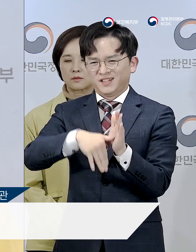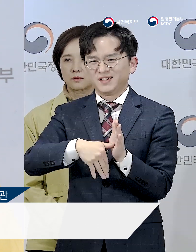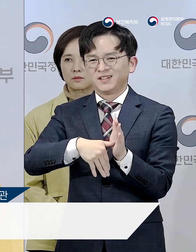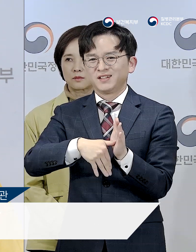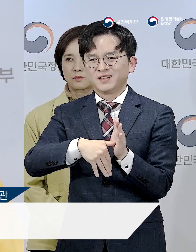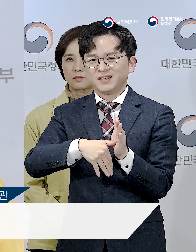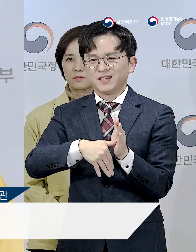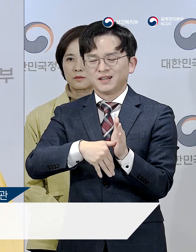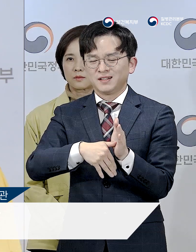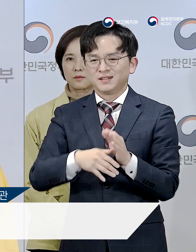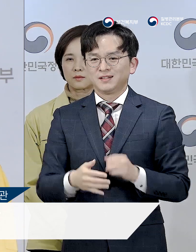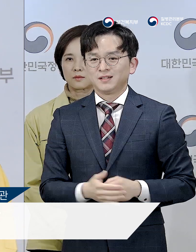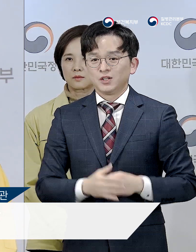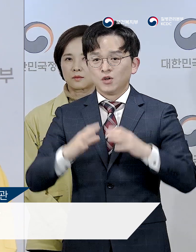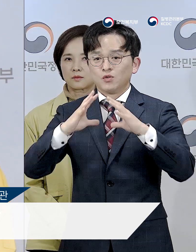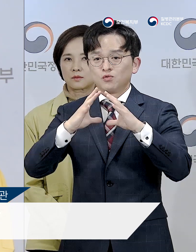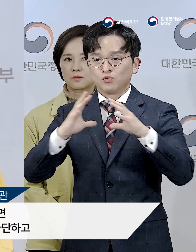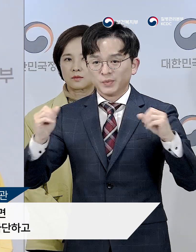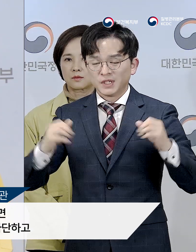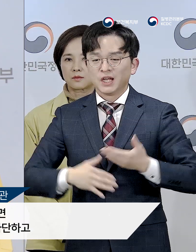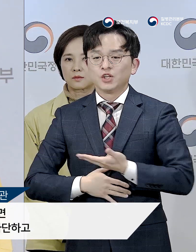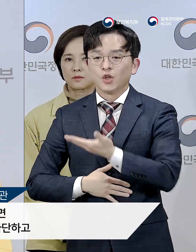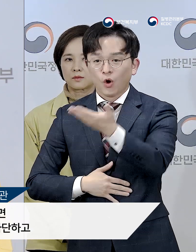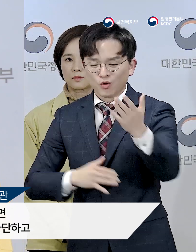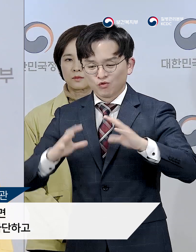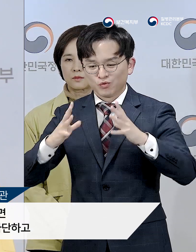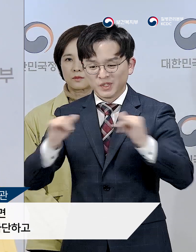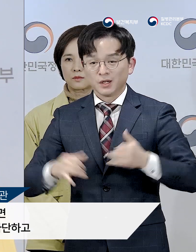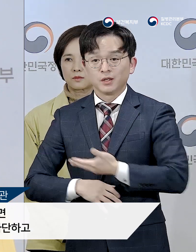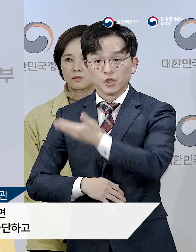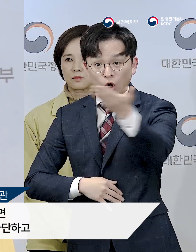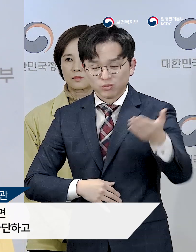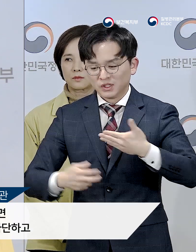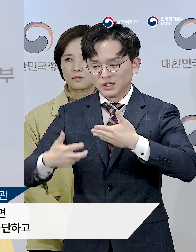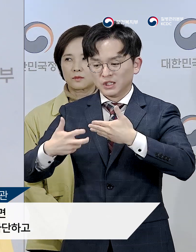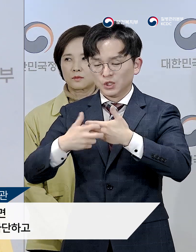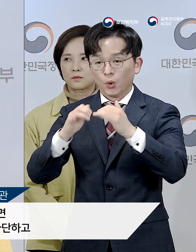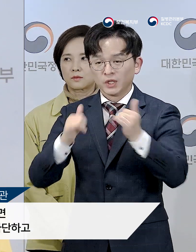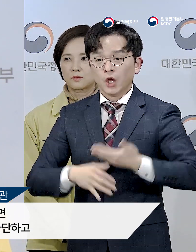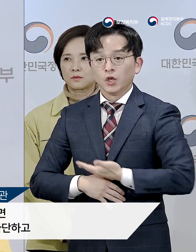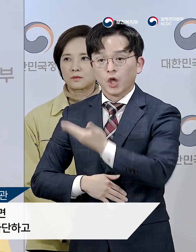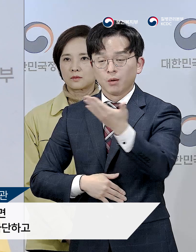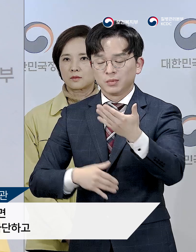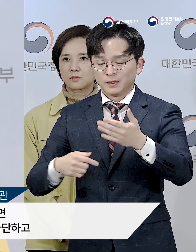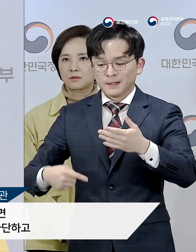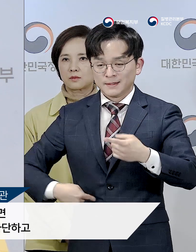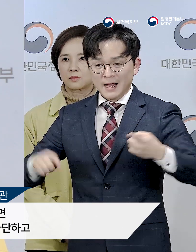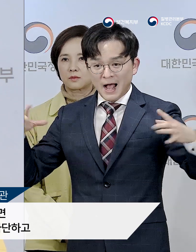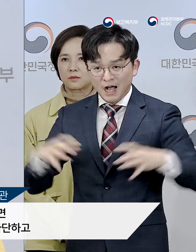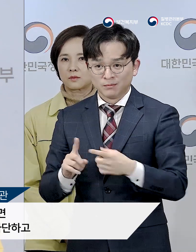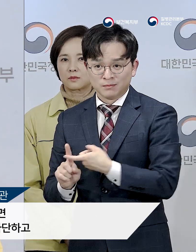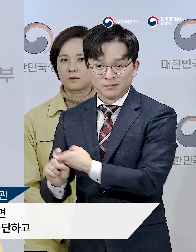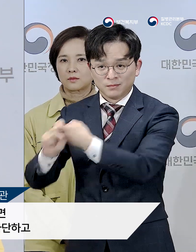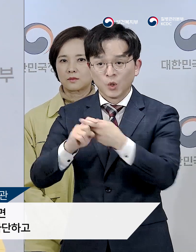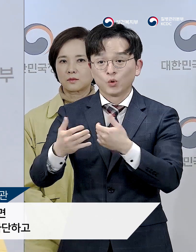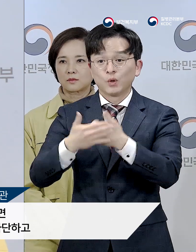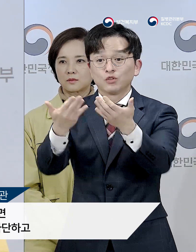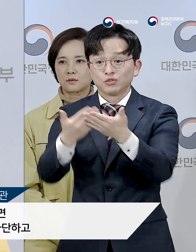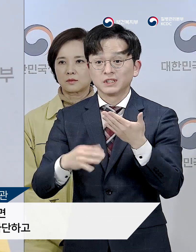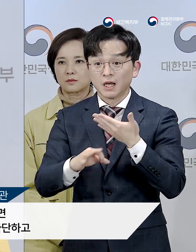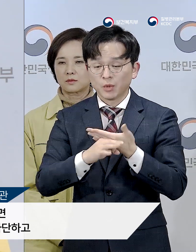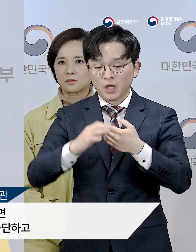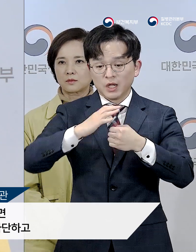될 것입니다. 국민 여러분들과 의료인들이 다 함께 도와주신다면 우리는 대구 경북